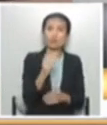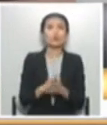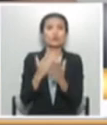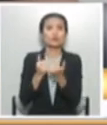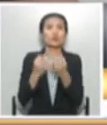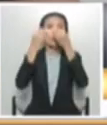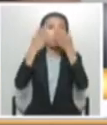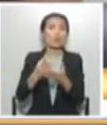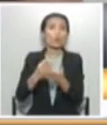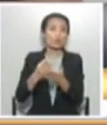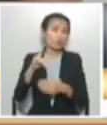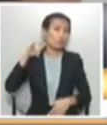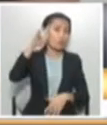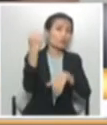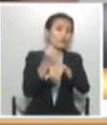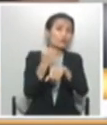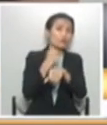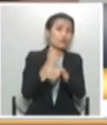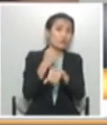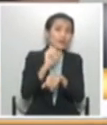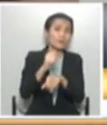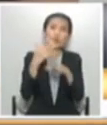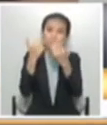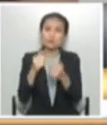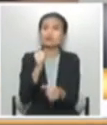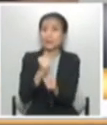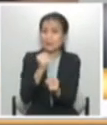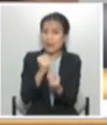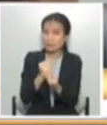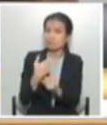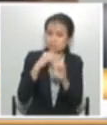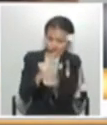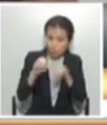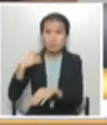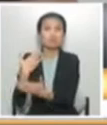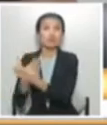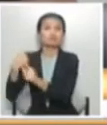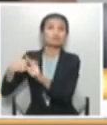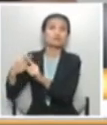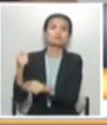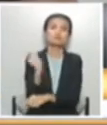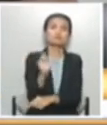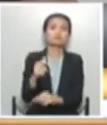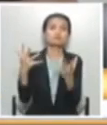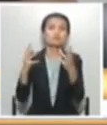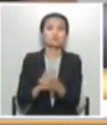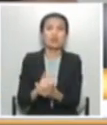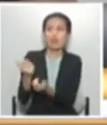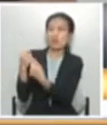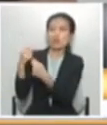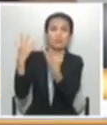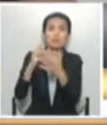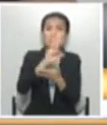ติหมายเลขนครพนมทำงานแล้วไม่รับการตอบค่าตอบแทนครับท่านประธานที่เคารพครับหมายเลขแข่